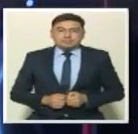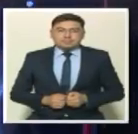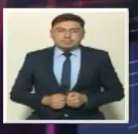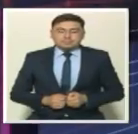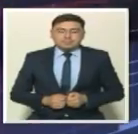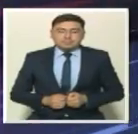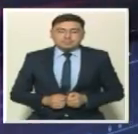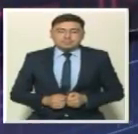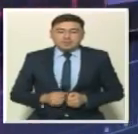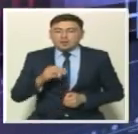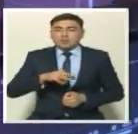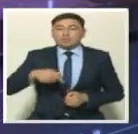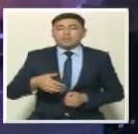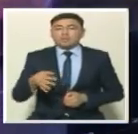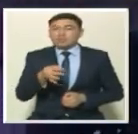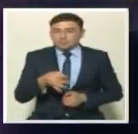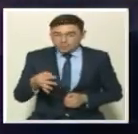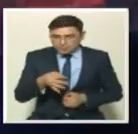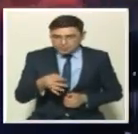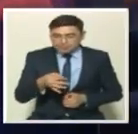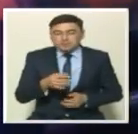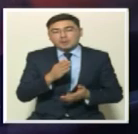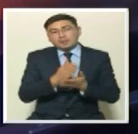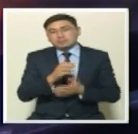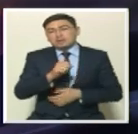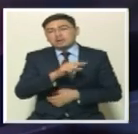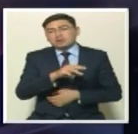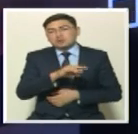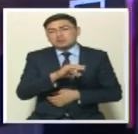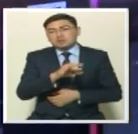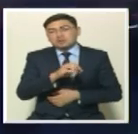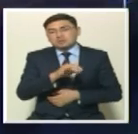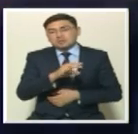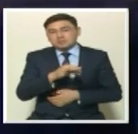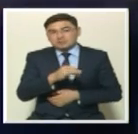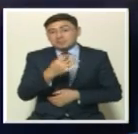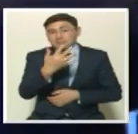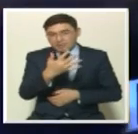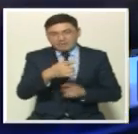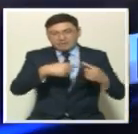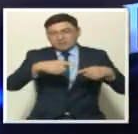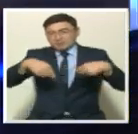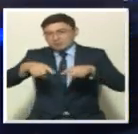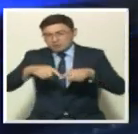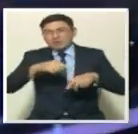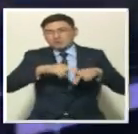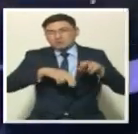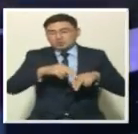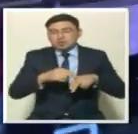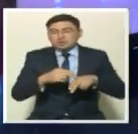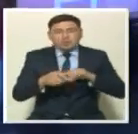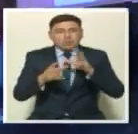К региональным новостям. В Мангистауской области к административной ответственности привлечены 5 застройщиков с наложением штрафа на сумму 4 миллиона